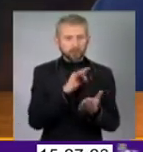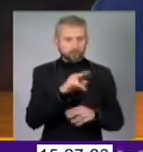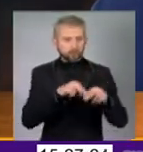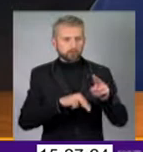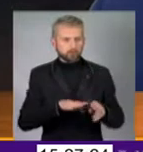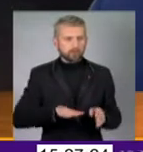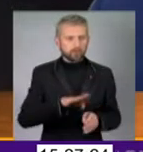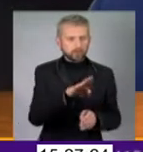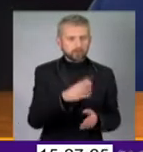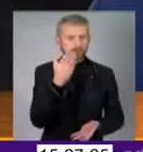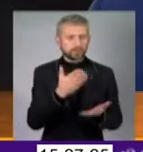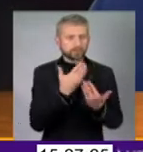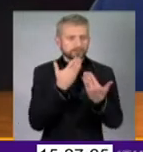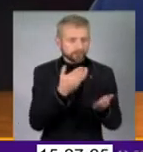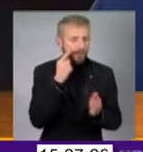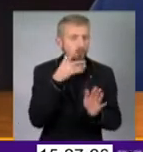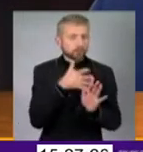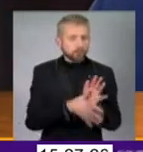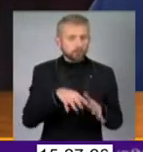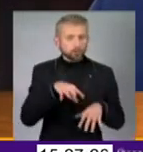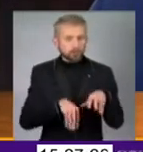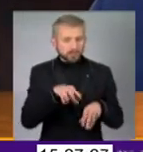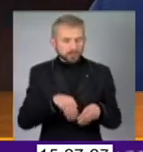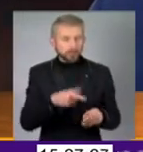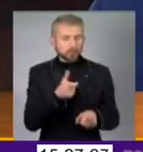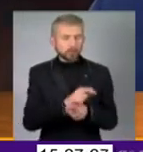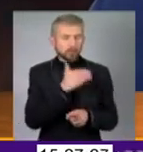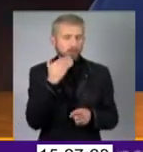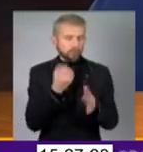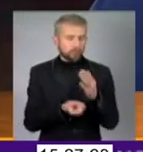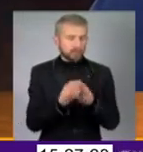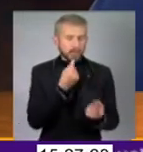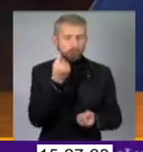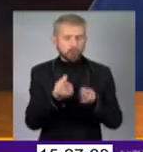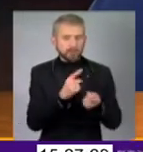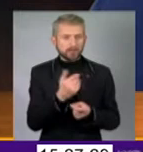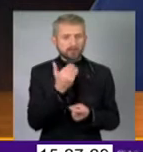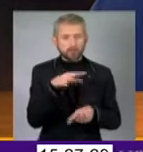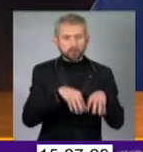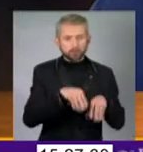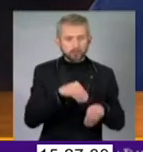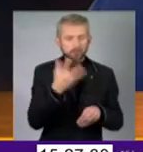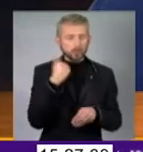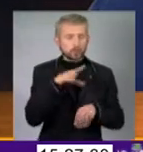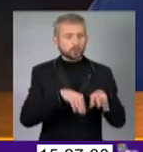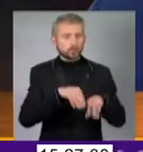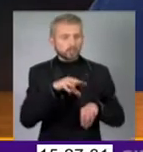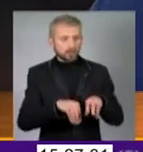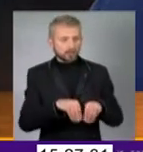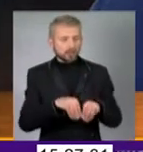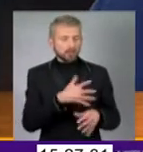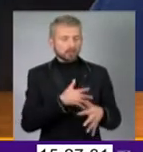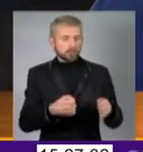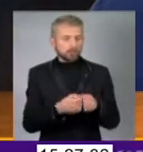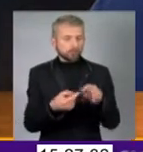При зверненні і розумінні сусідів, бо дуже багато виникає нюансів з вашими сусідами, коли сусіди